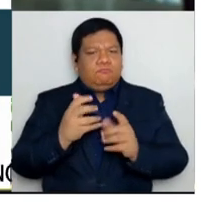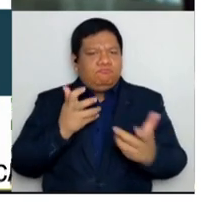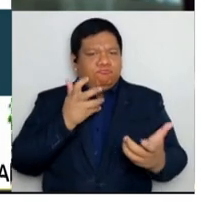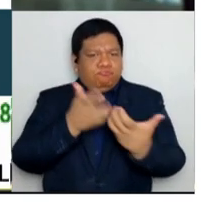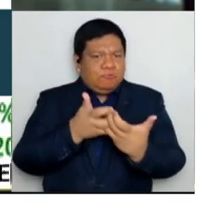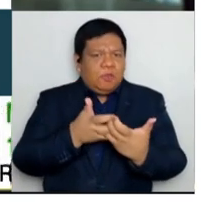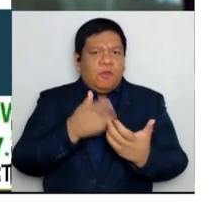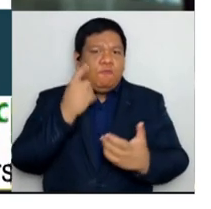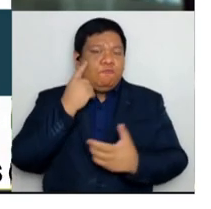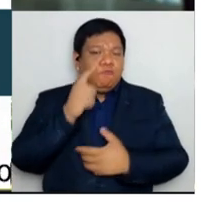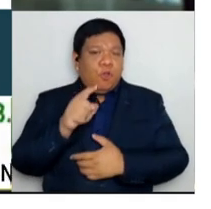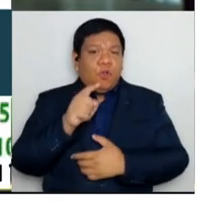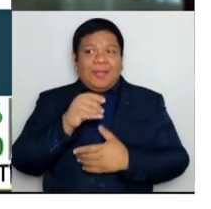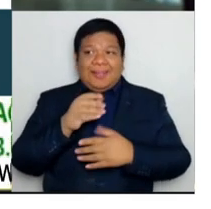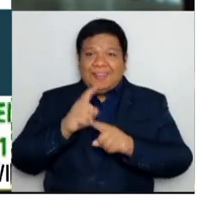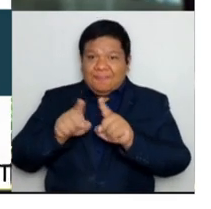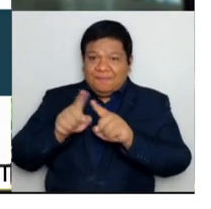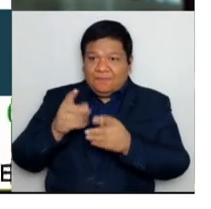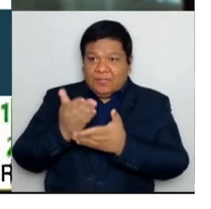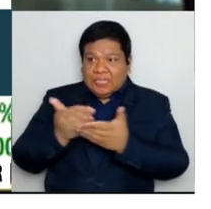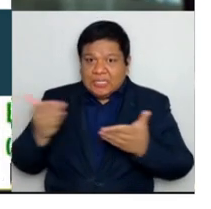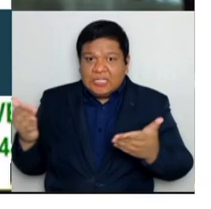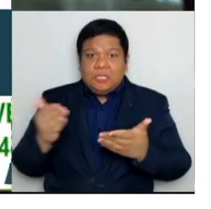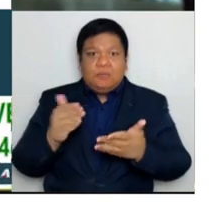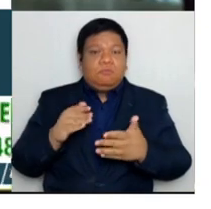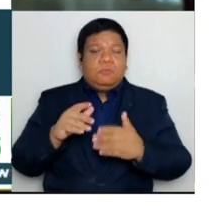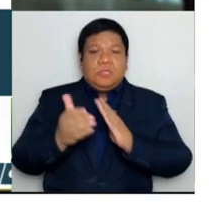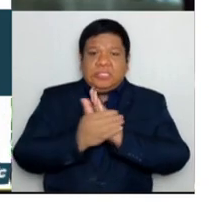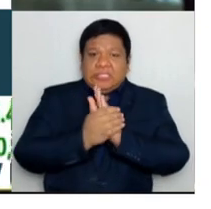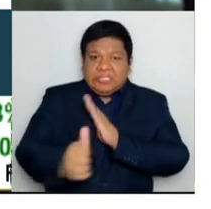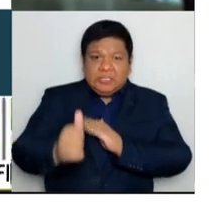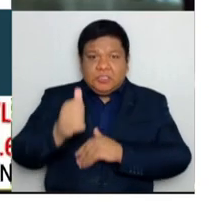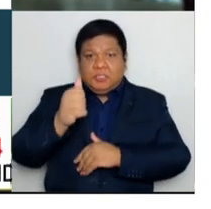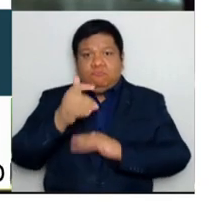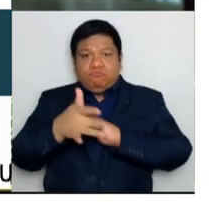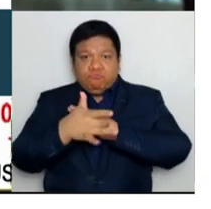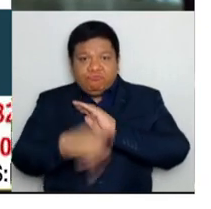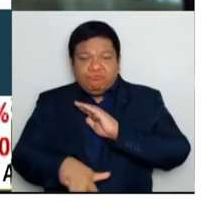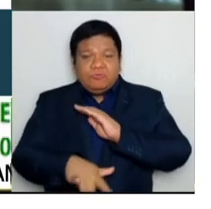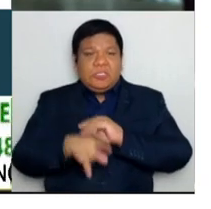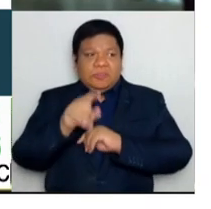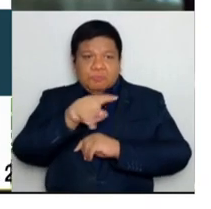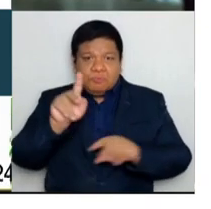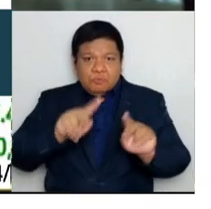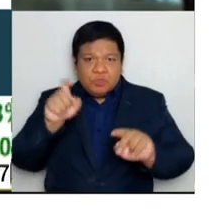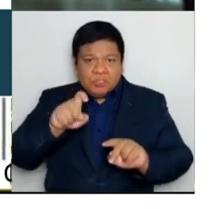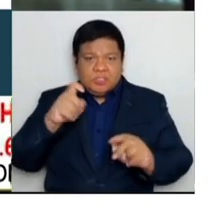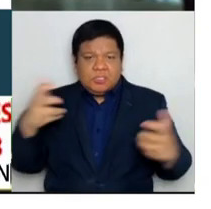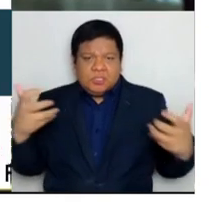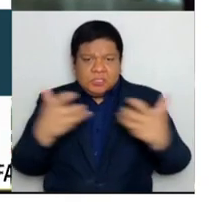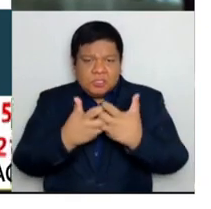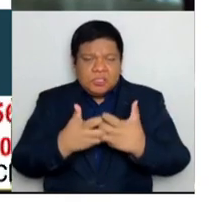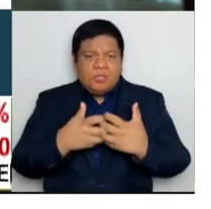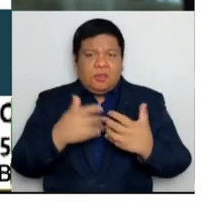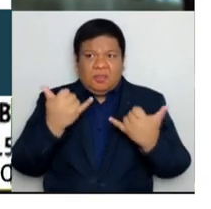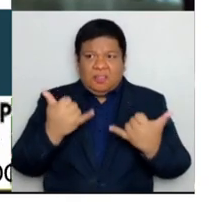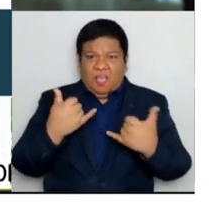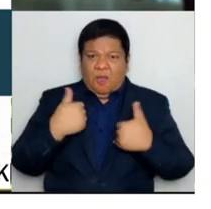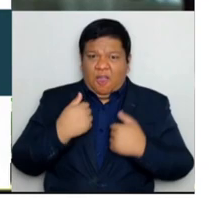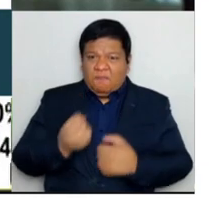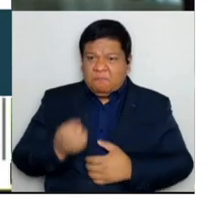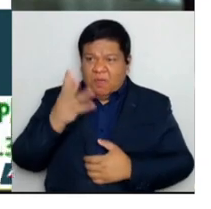mga natural resources at yung skills at talento at yung pangangailangan ng tao at yung rate of joblessness per